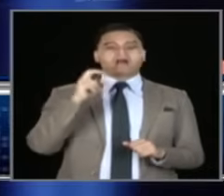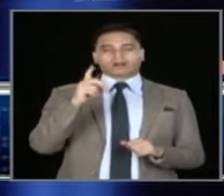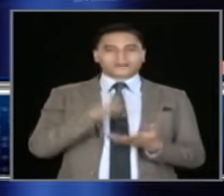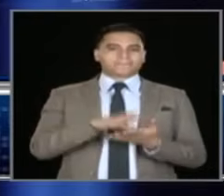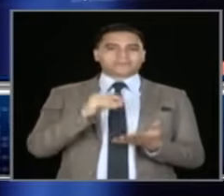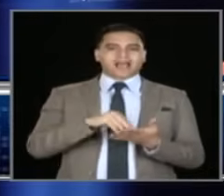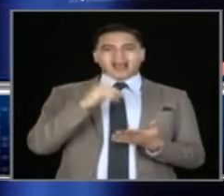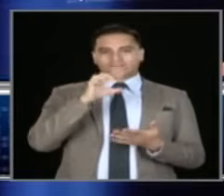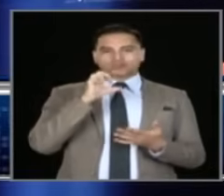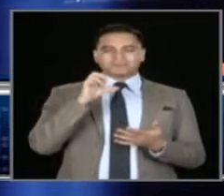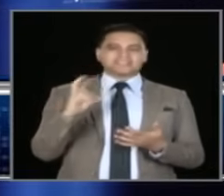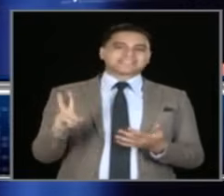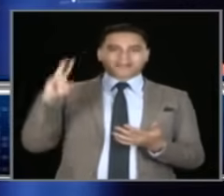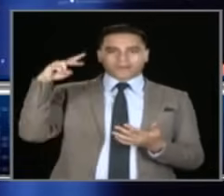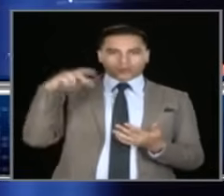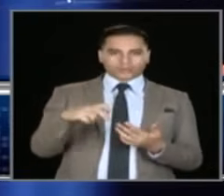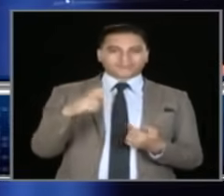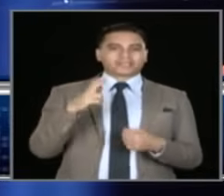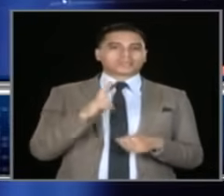ابتدت من 1987